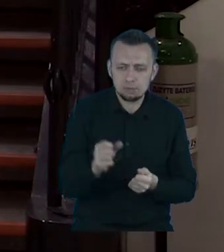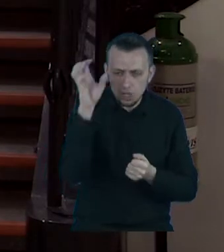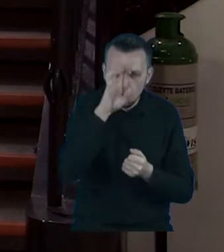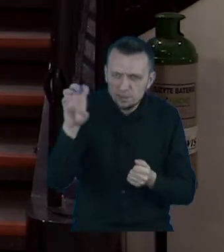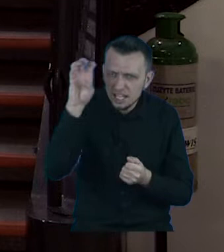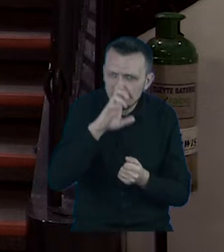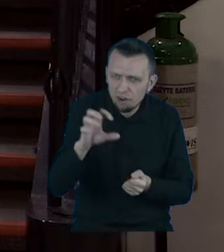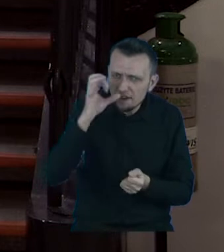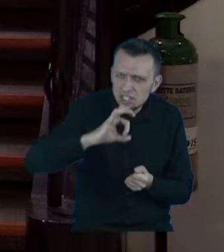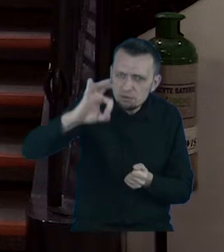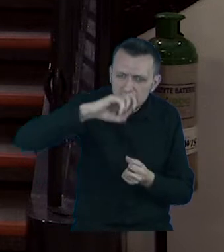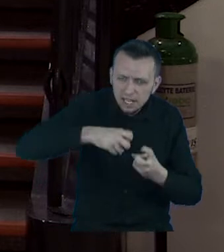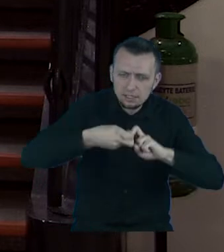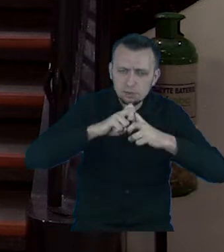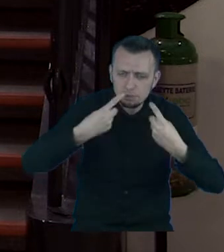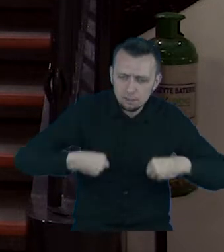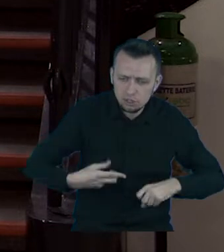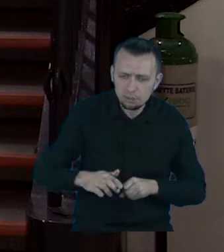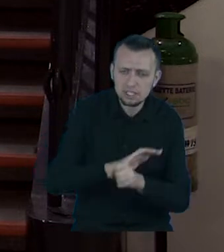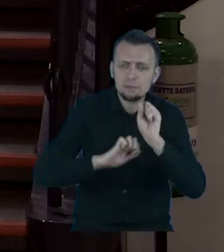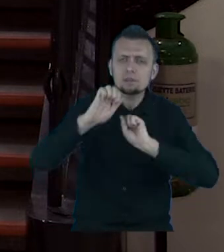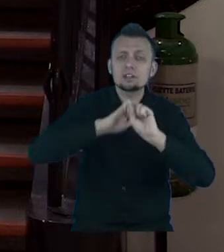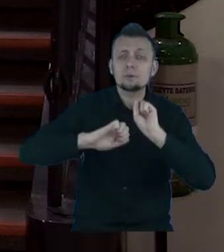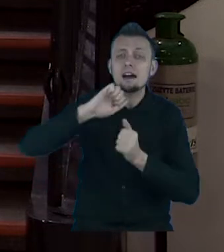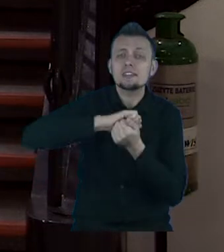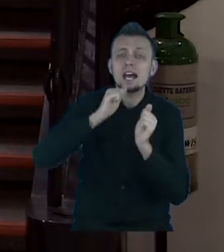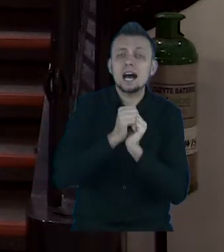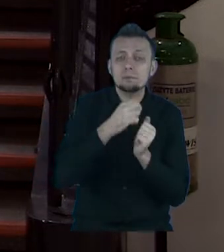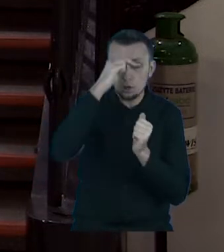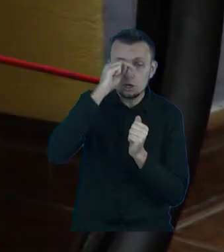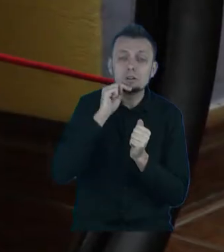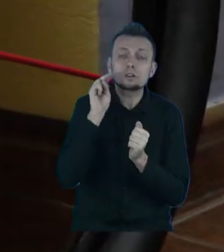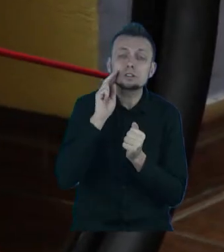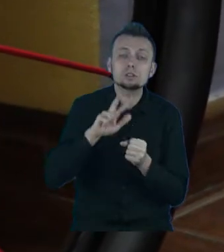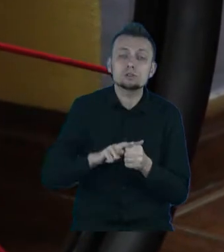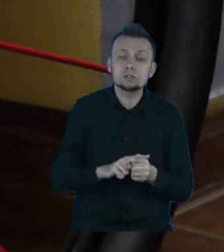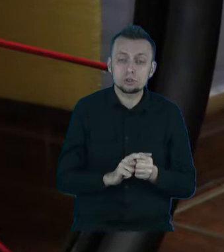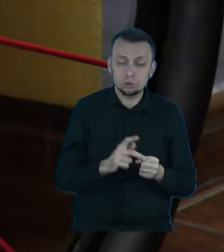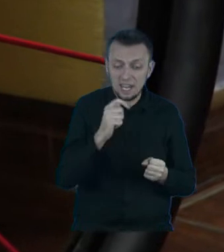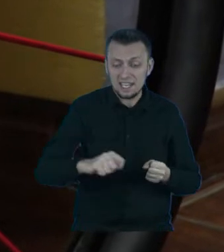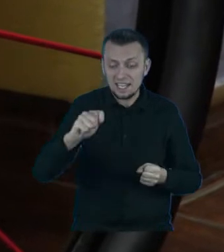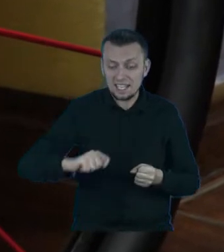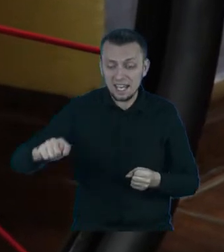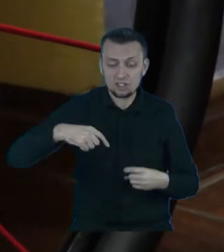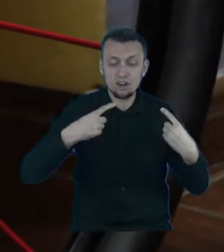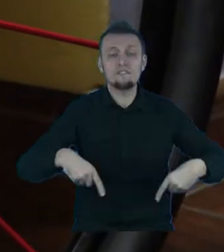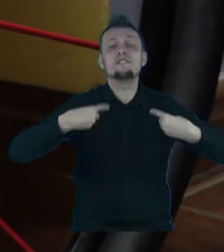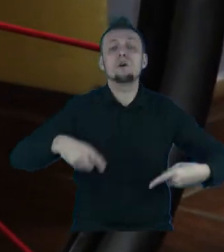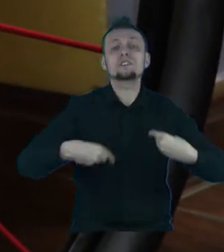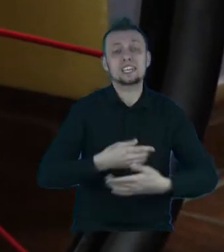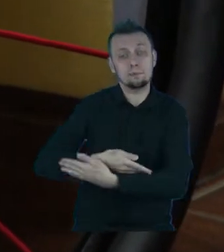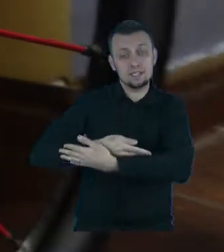niepełnosprawnych, ewentualnie rodziców z dziećmi, które poruszają się w wózkach po mieście i wtedy osoby niepełnosprawne mogą się do niej zwrócić ze